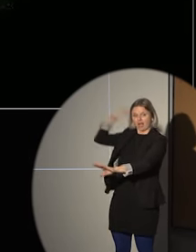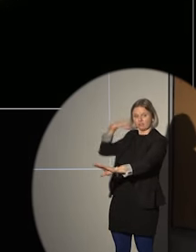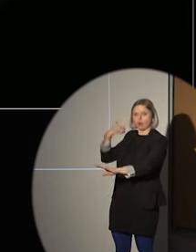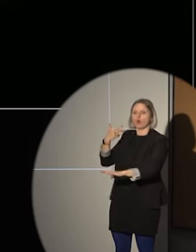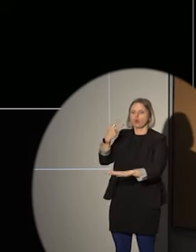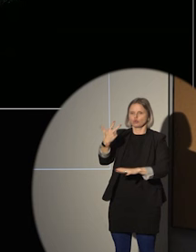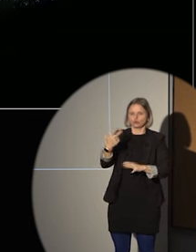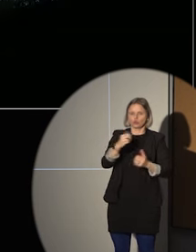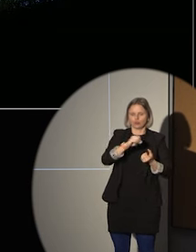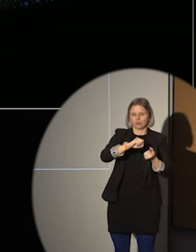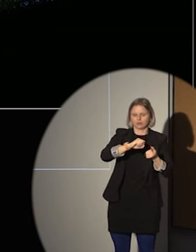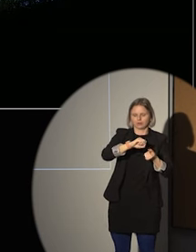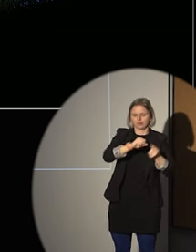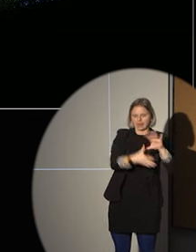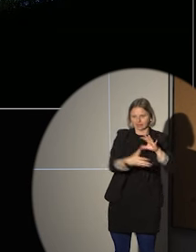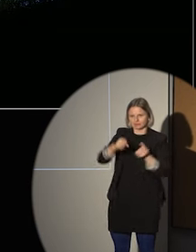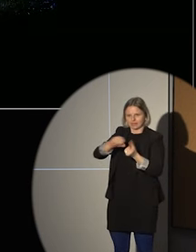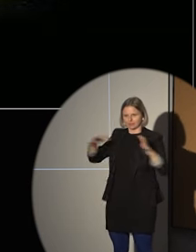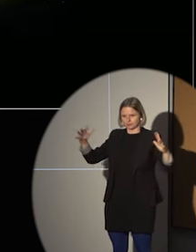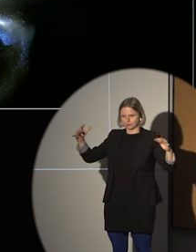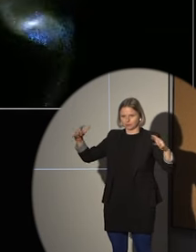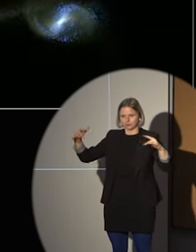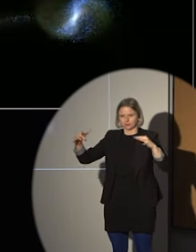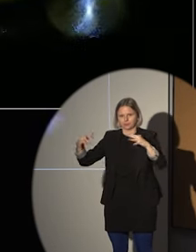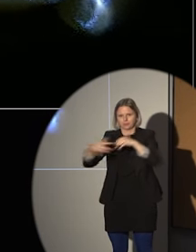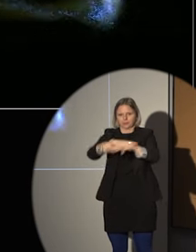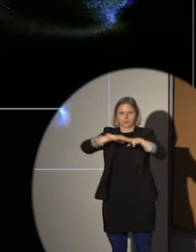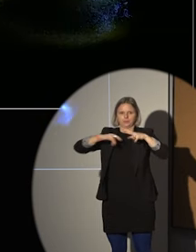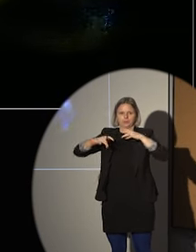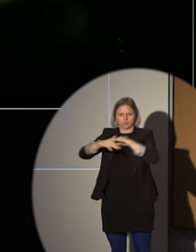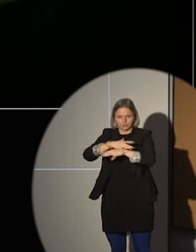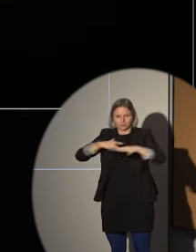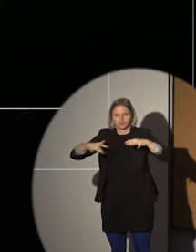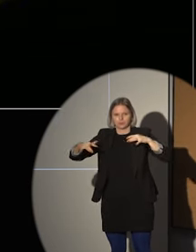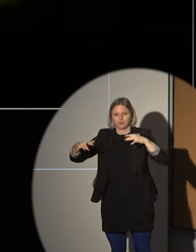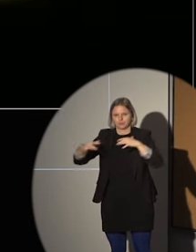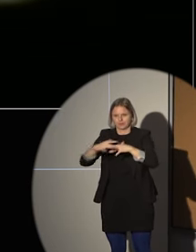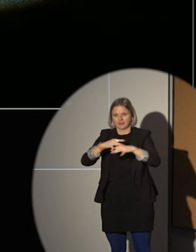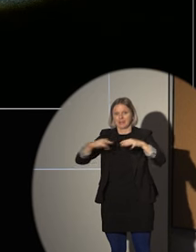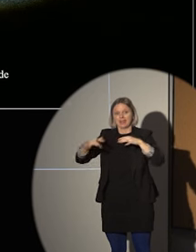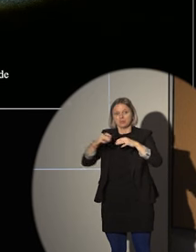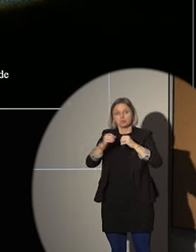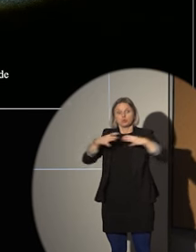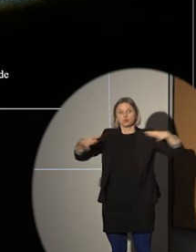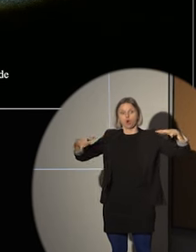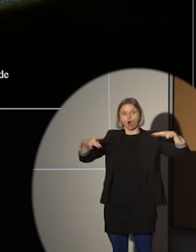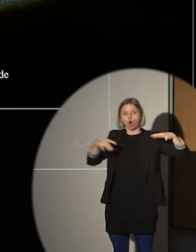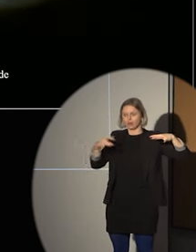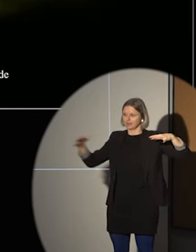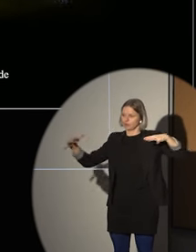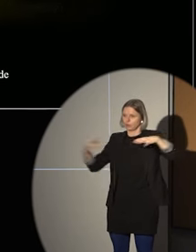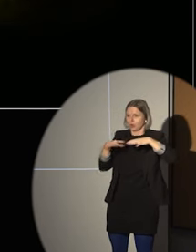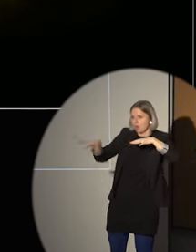là, on a accéléré parce que sinon, on y sera encore. Et ensuite, la plus grande a capturé la plus petite et elles ont fusionné l'une avec